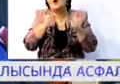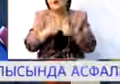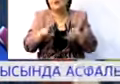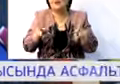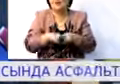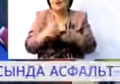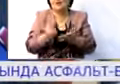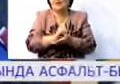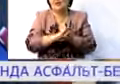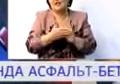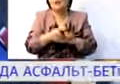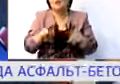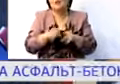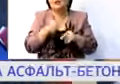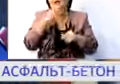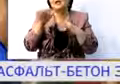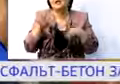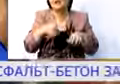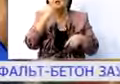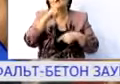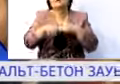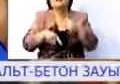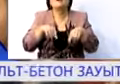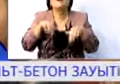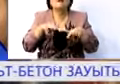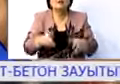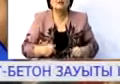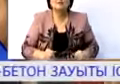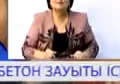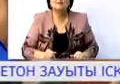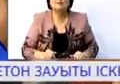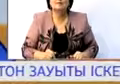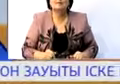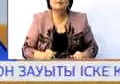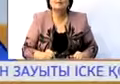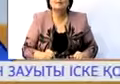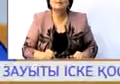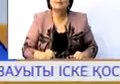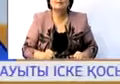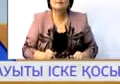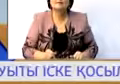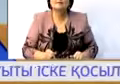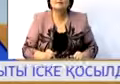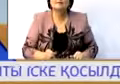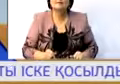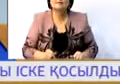бар. Және осындай тағылымды шаралар үрдіске айналған. Өмірдің ең түбін айып, өлім